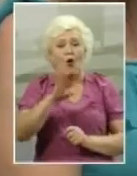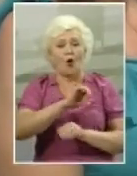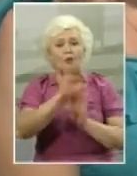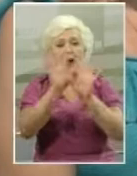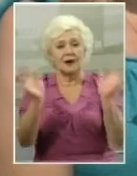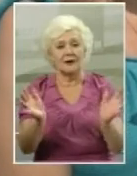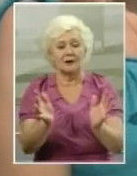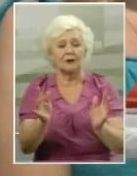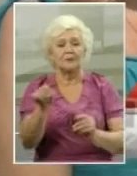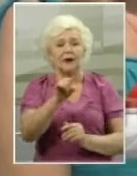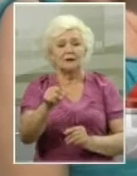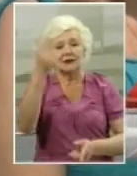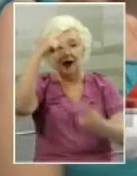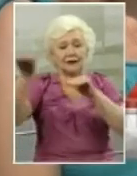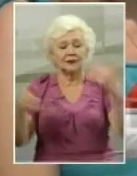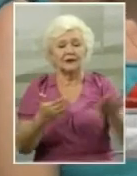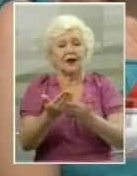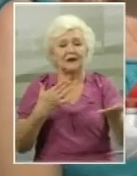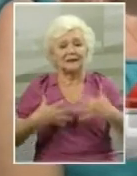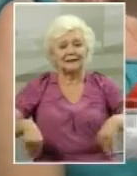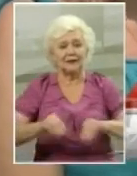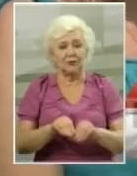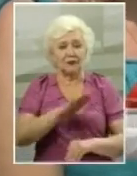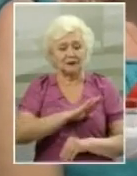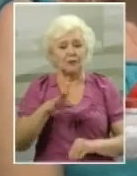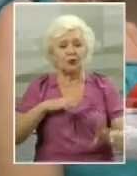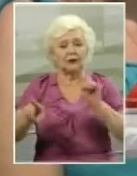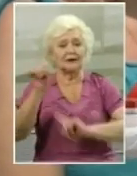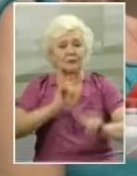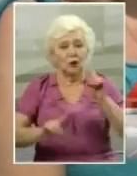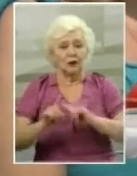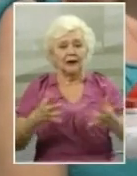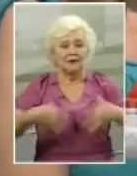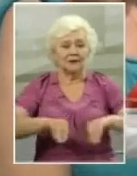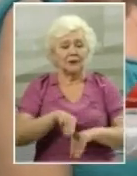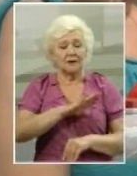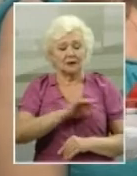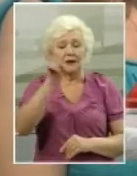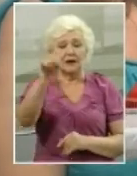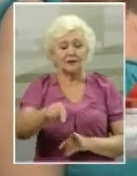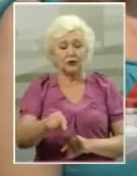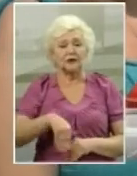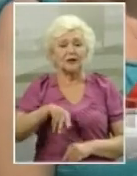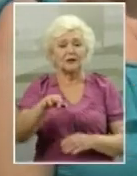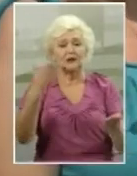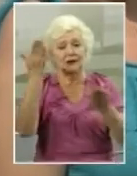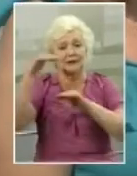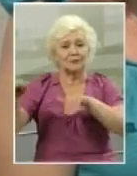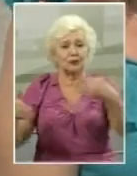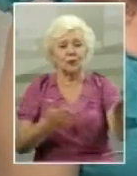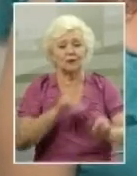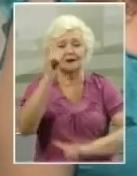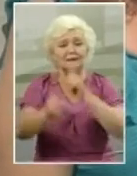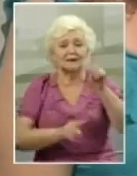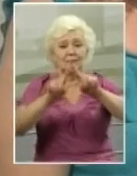Ця ініціатива була від сімей загиблих. Були збори сімей загиблих і вони вийшли з пропозицією замінити